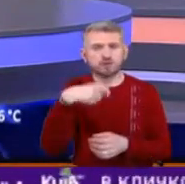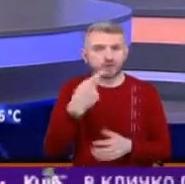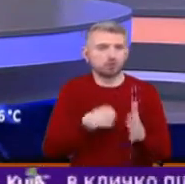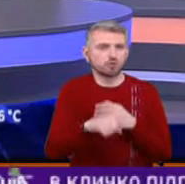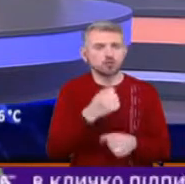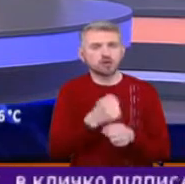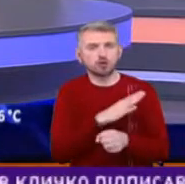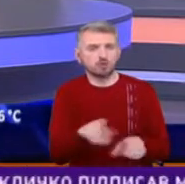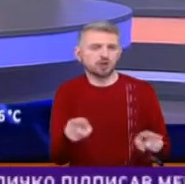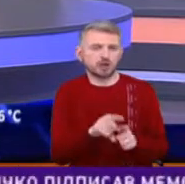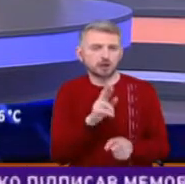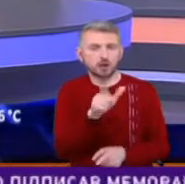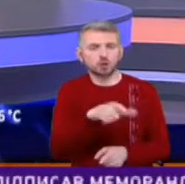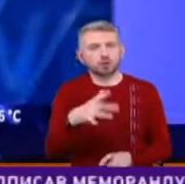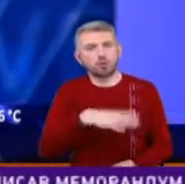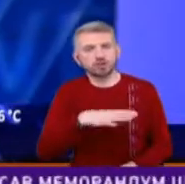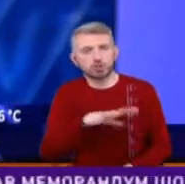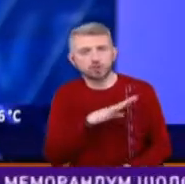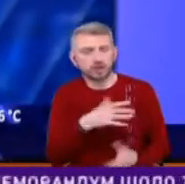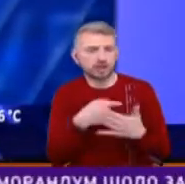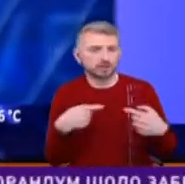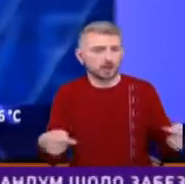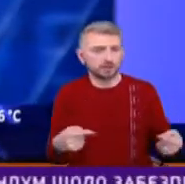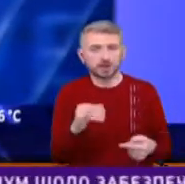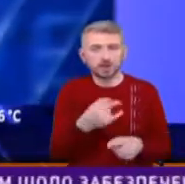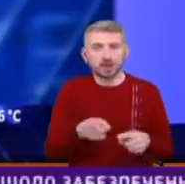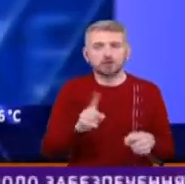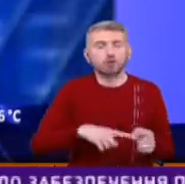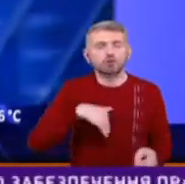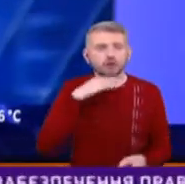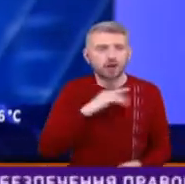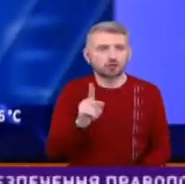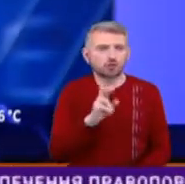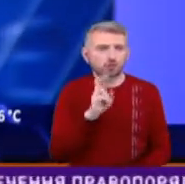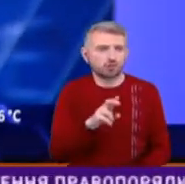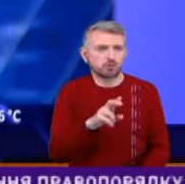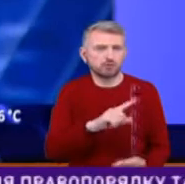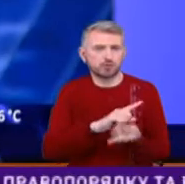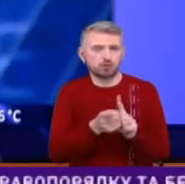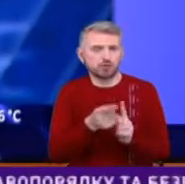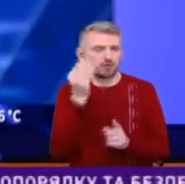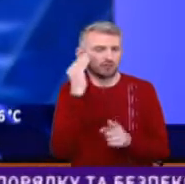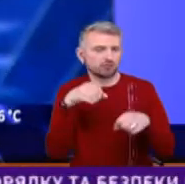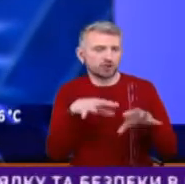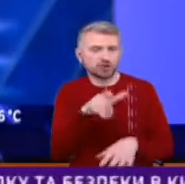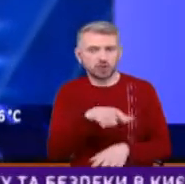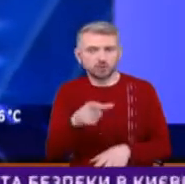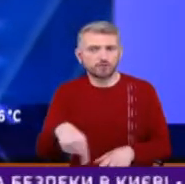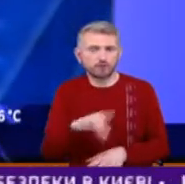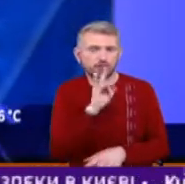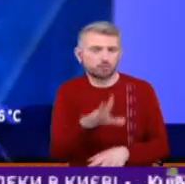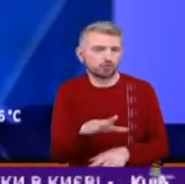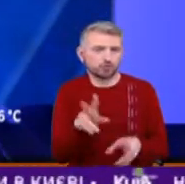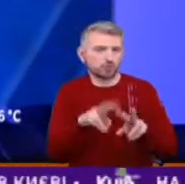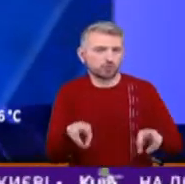що не зробив так, як люди очікували, і так далі, і так далі. І цього достатньо, щоб переломити рішення людей, і вони там не будуть